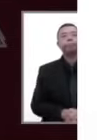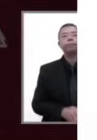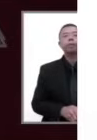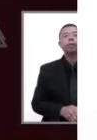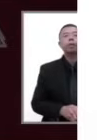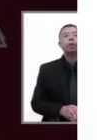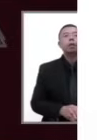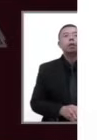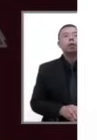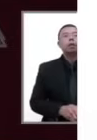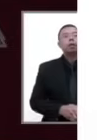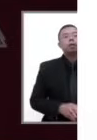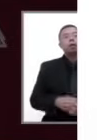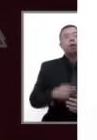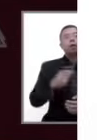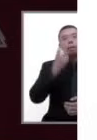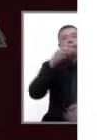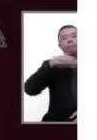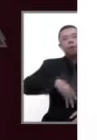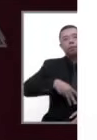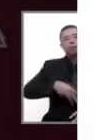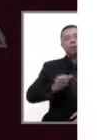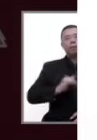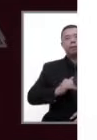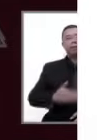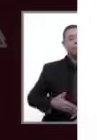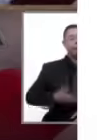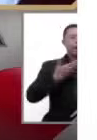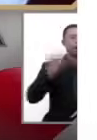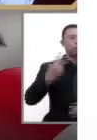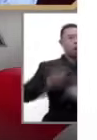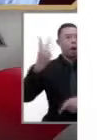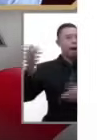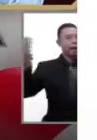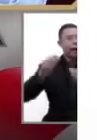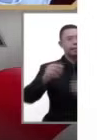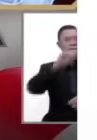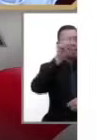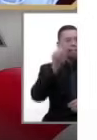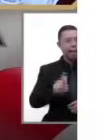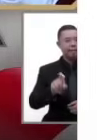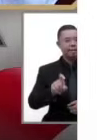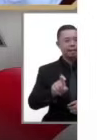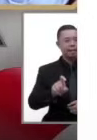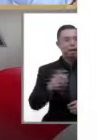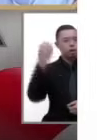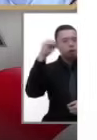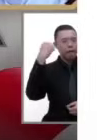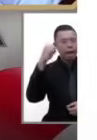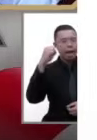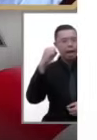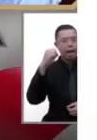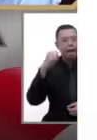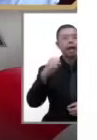hal dari satu sisi saya sih bersyukurnya begini eh satu poin lagi ya di public speaking itu konten seringkiali punya